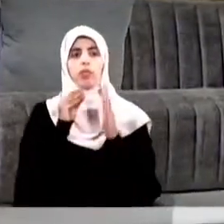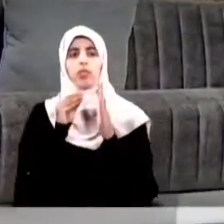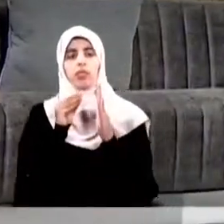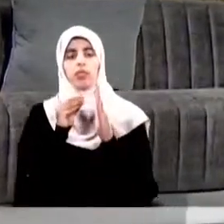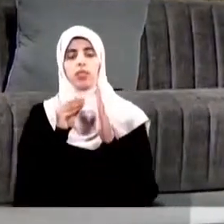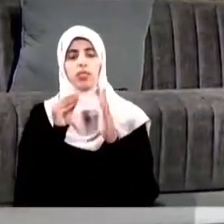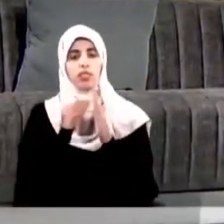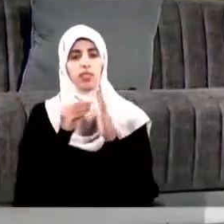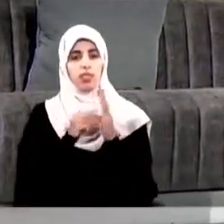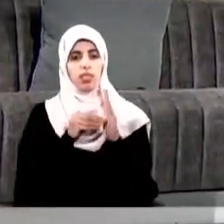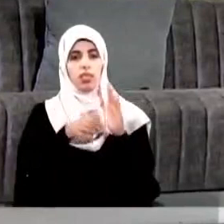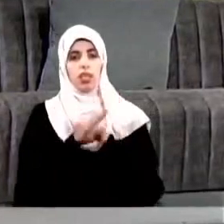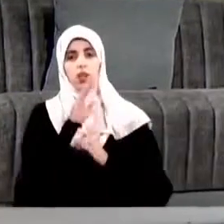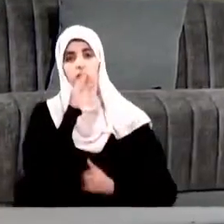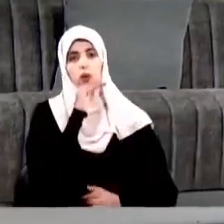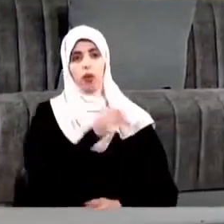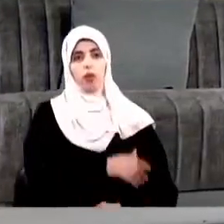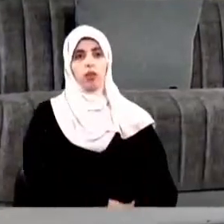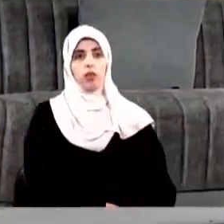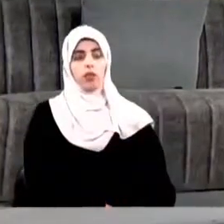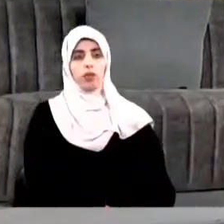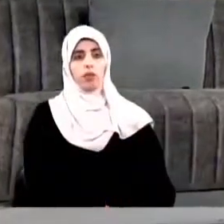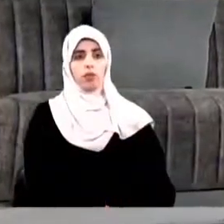بسيطة السلطنة. تفضلي. نعم. تفضلي دكتورة.